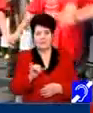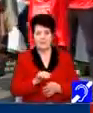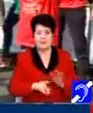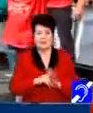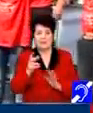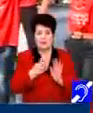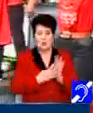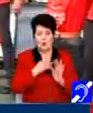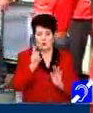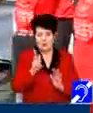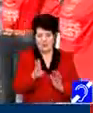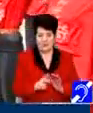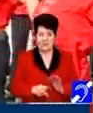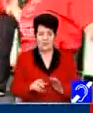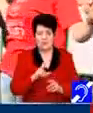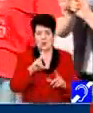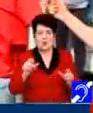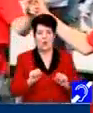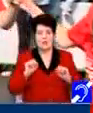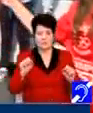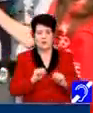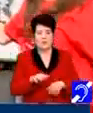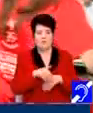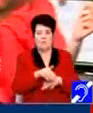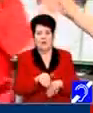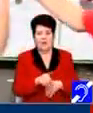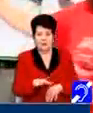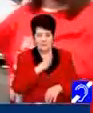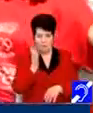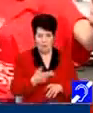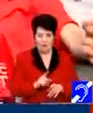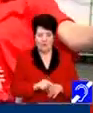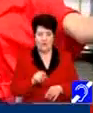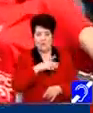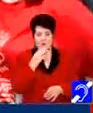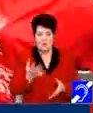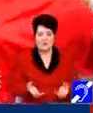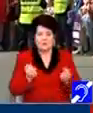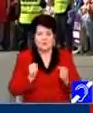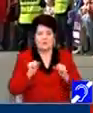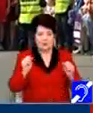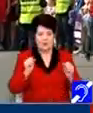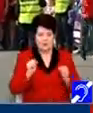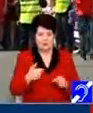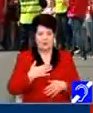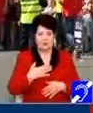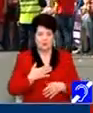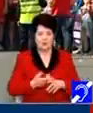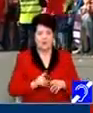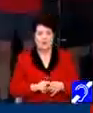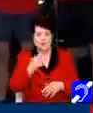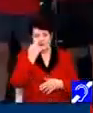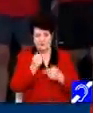ora 9:30, elevii școlilor sportive vor organiza o paradă prin care vor îndemna oamenii să susțină sportivii noștri la Buenos Aires.